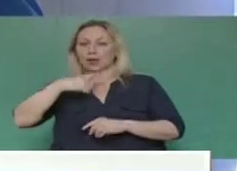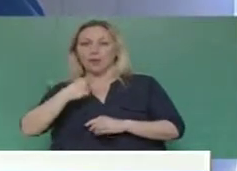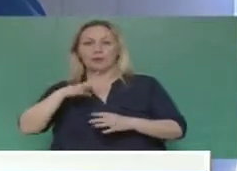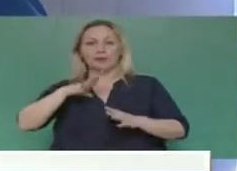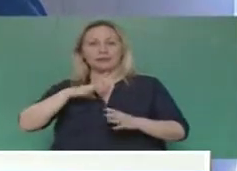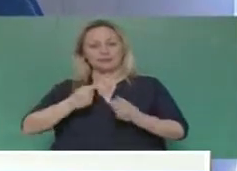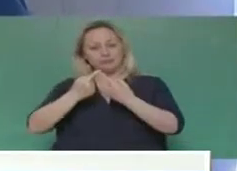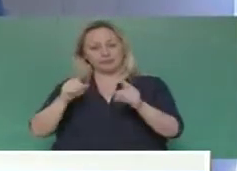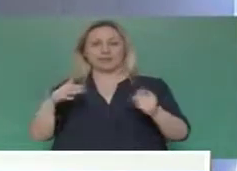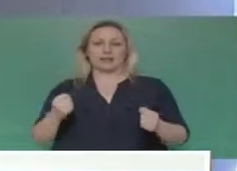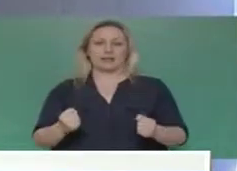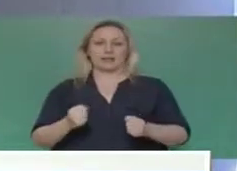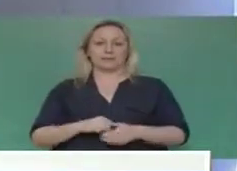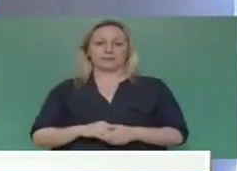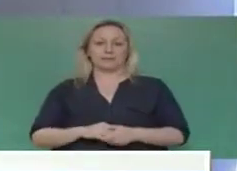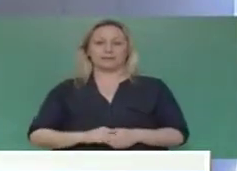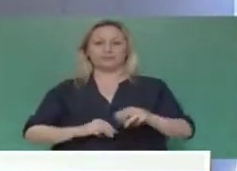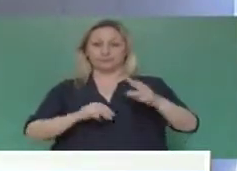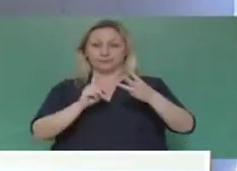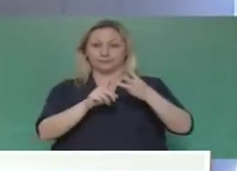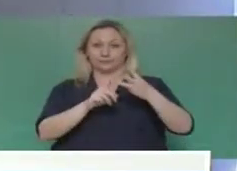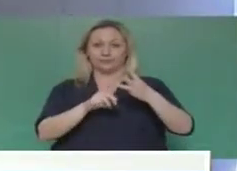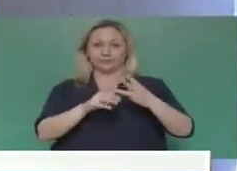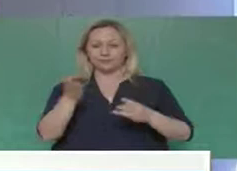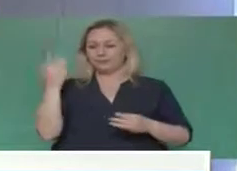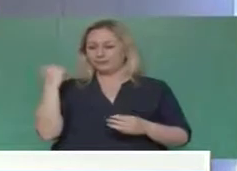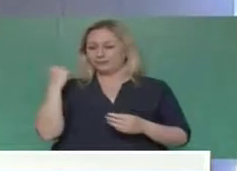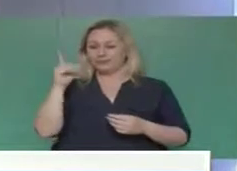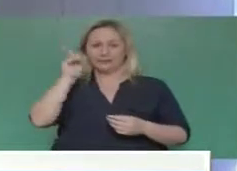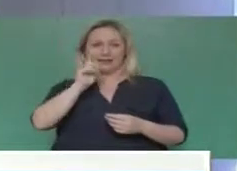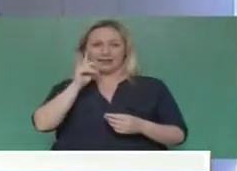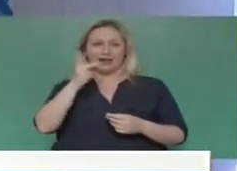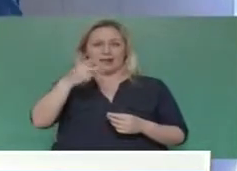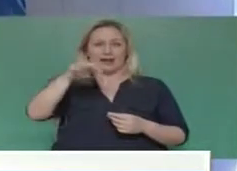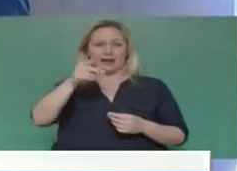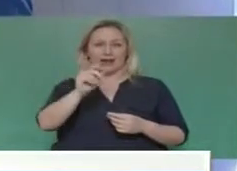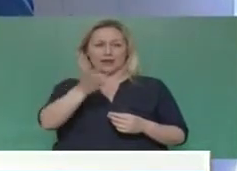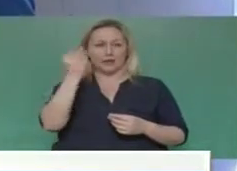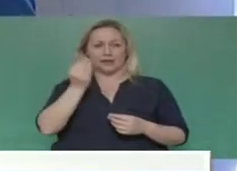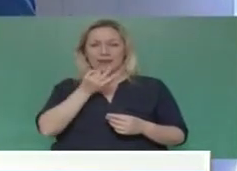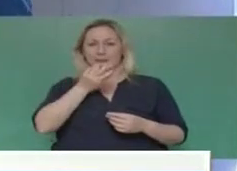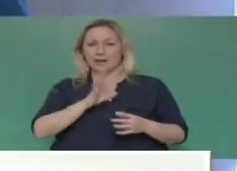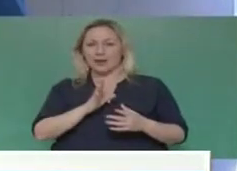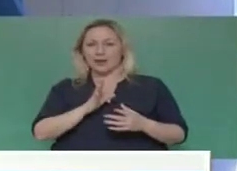Τρίτη παραδοχή πραγματικότητα, λάβετε υπόψη σας, το είπε λίγο πολύ, το υπενόησε και η κυρία συνάδελφος, η κυρία Καλφακάκου,